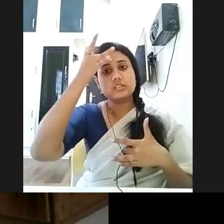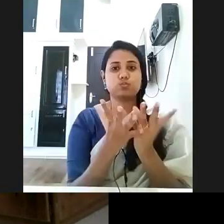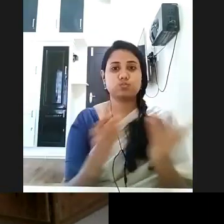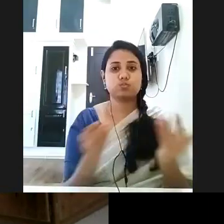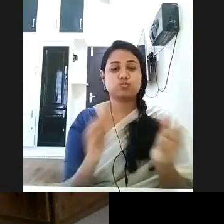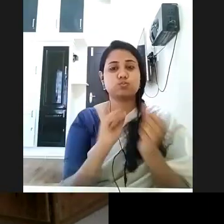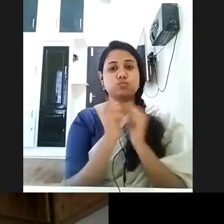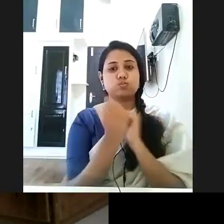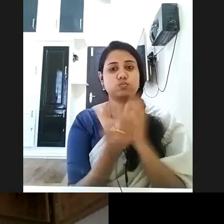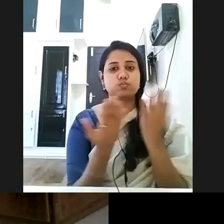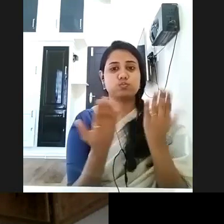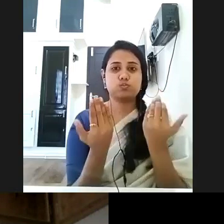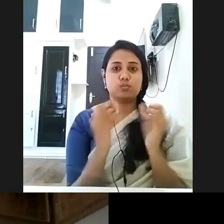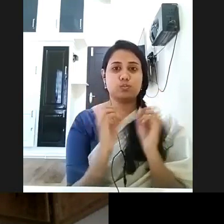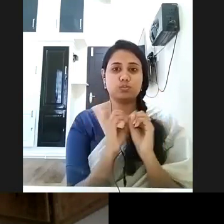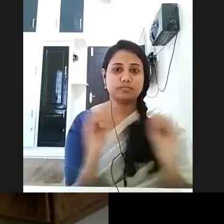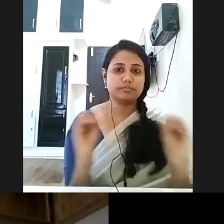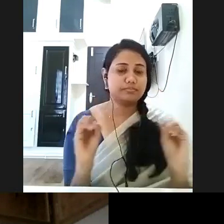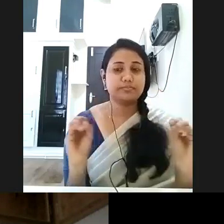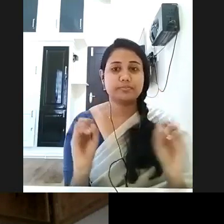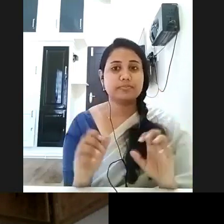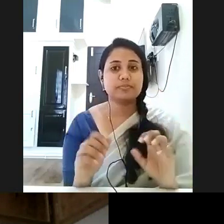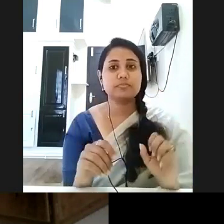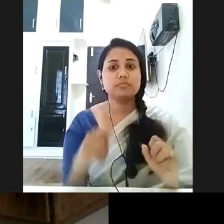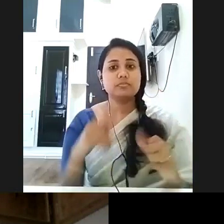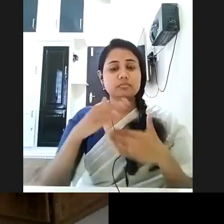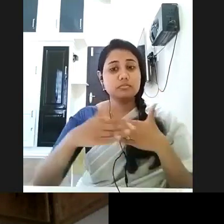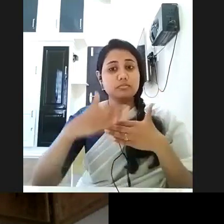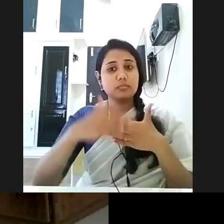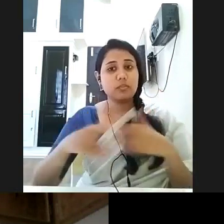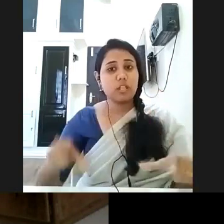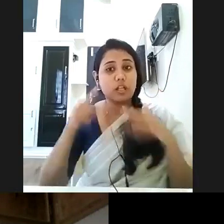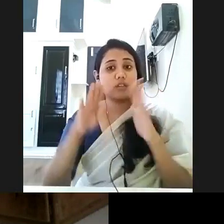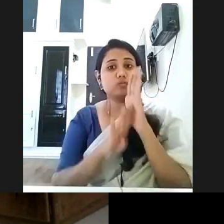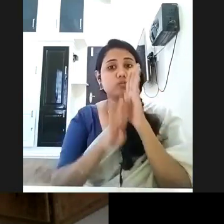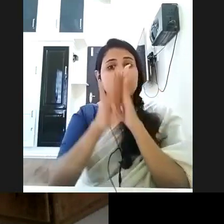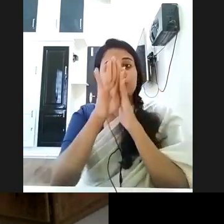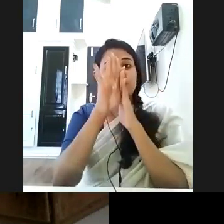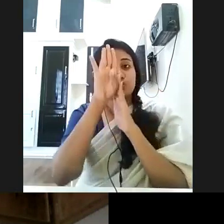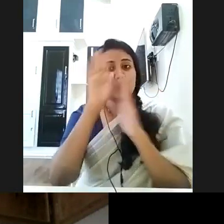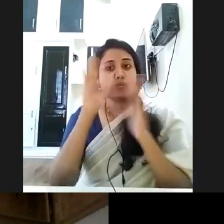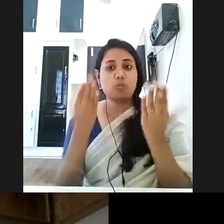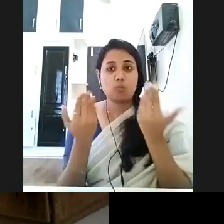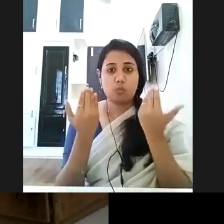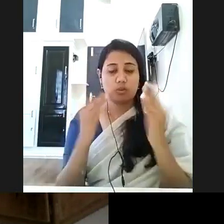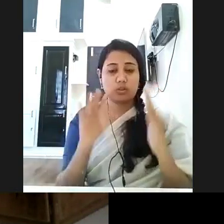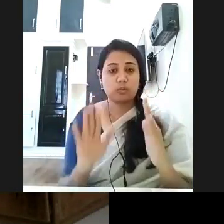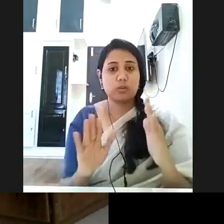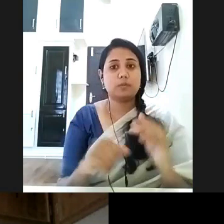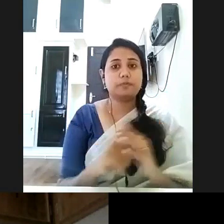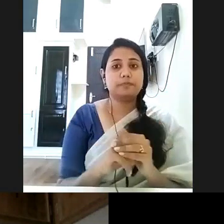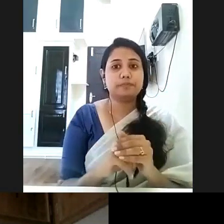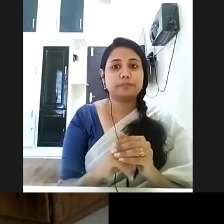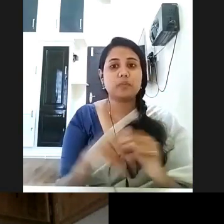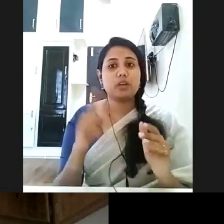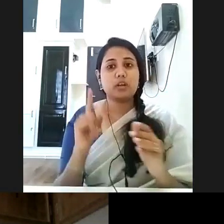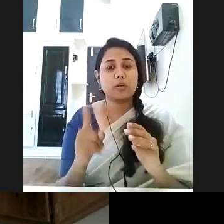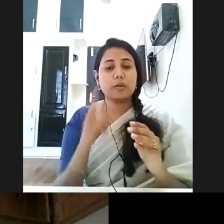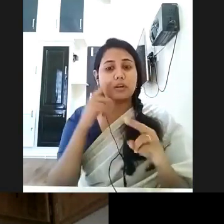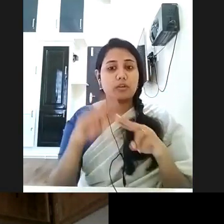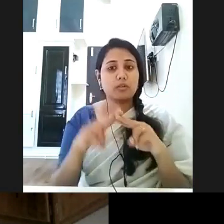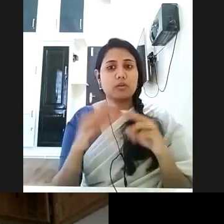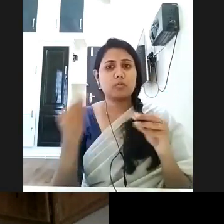നോട്ട് പോസിബിൾ എന്ന് തന്നെ പറയാൻ പറ്റും. ബട്ട് നമുക്ക് ത്രൂ ഔട്ട് അവർ ലൈഫ് ഇംപ്രൂവ്മെന്റ് ചെയ്യാൻ വേണ്ടിയിട്ടാണ് വി ആർ ഓൾ ഹെൽപ്പിംഗ് യു ഔട്ട്. ബിക്കോസ് കുറേ